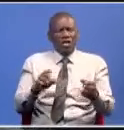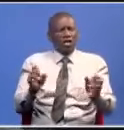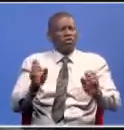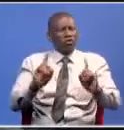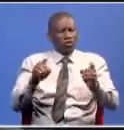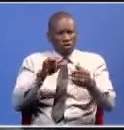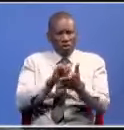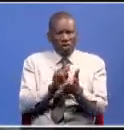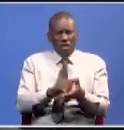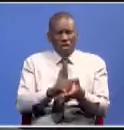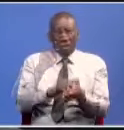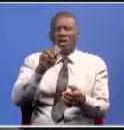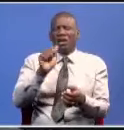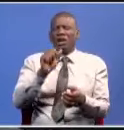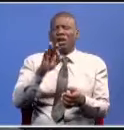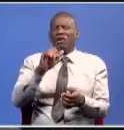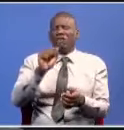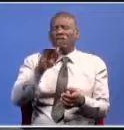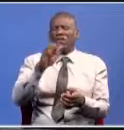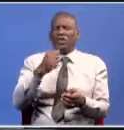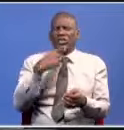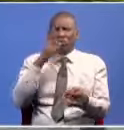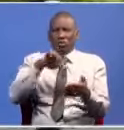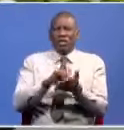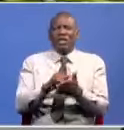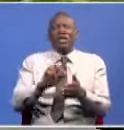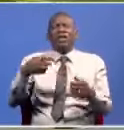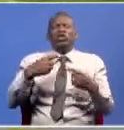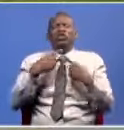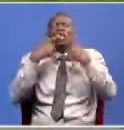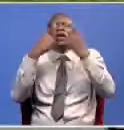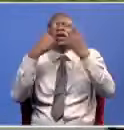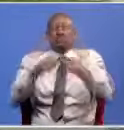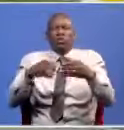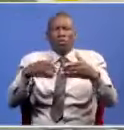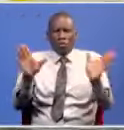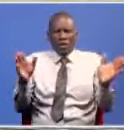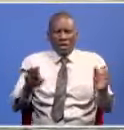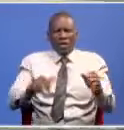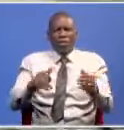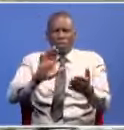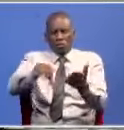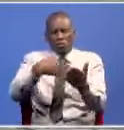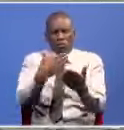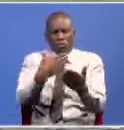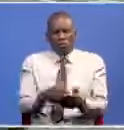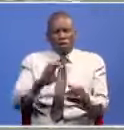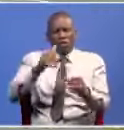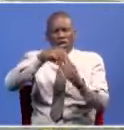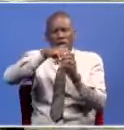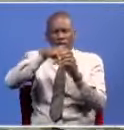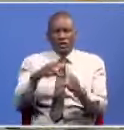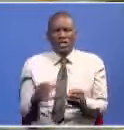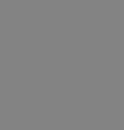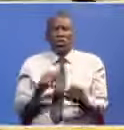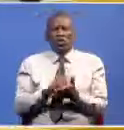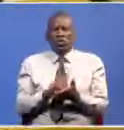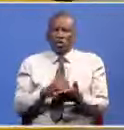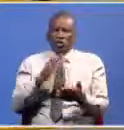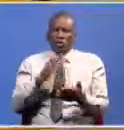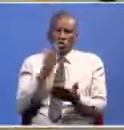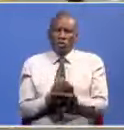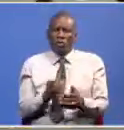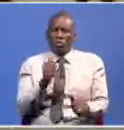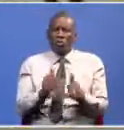sivyo, Kafafa anasema Kenya itangaze wazi maombi mengine kutoka kwa wawekezaji wengine ili kubaini